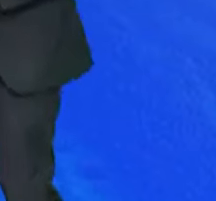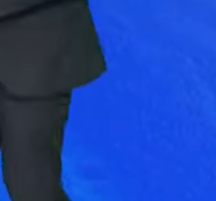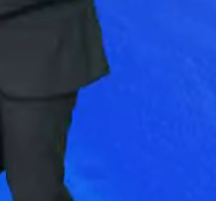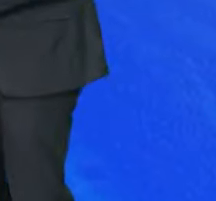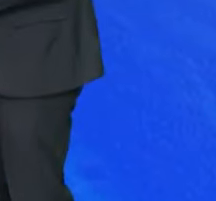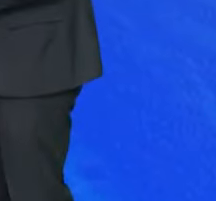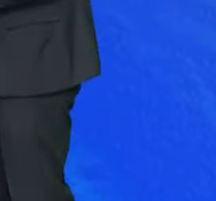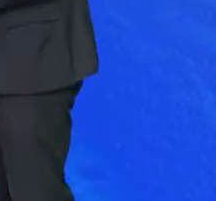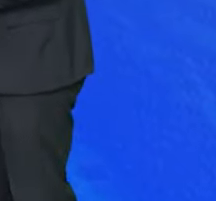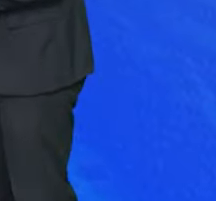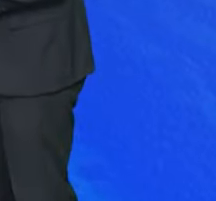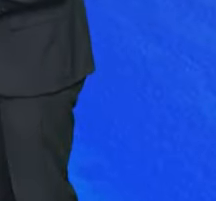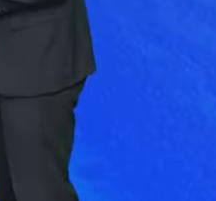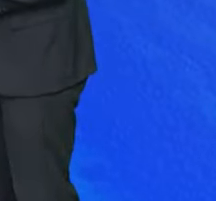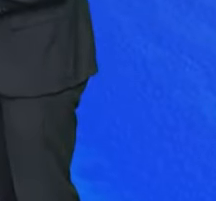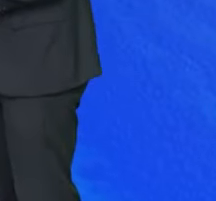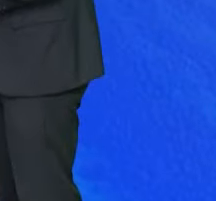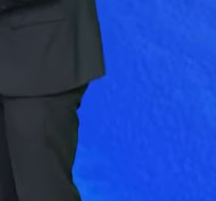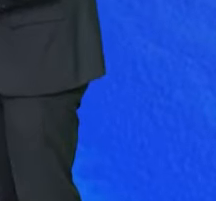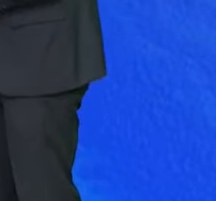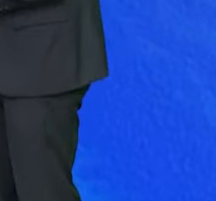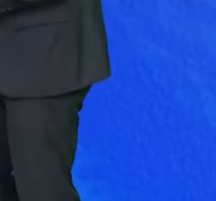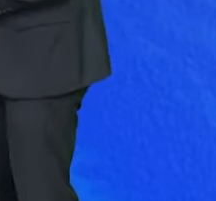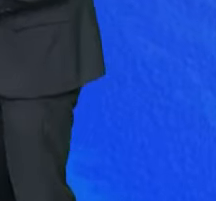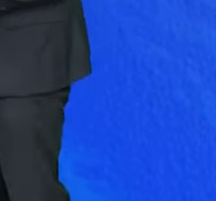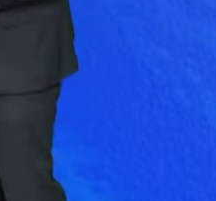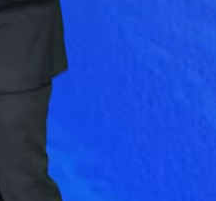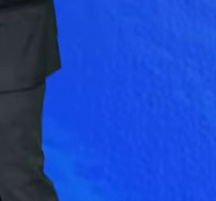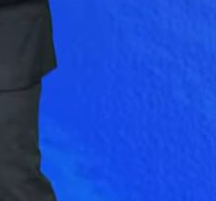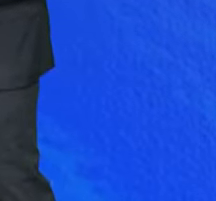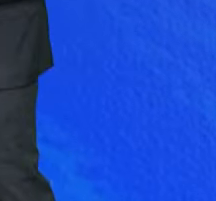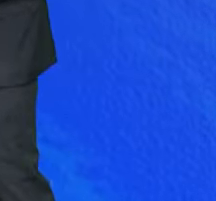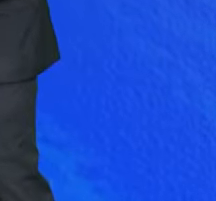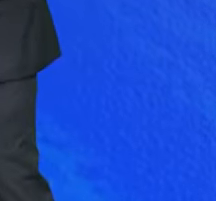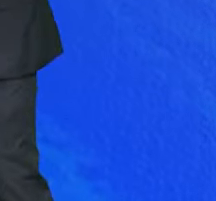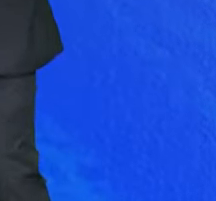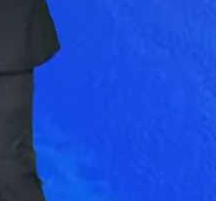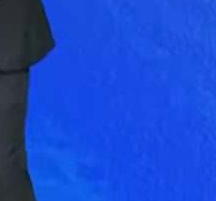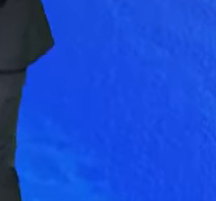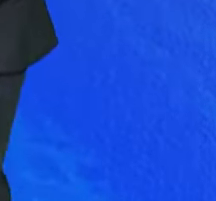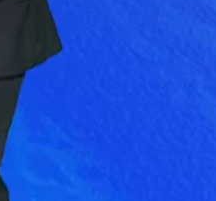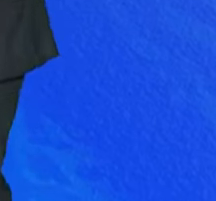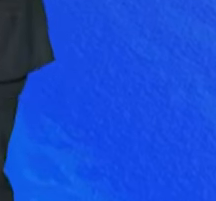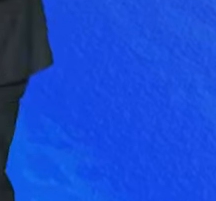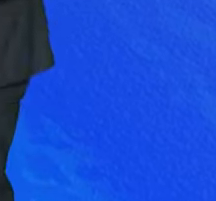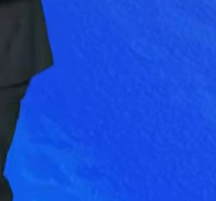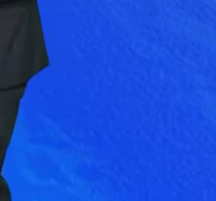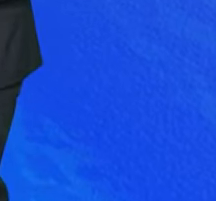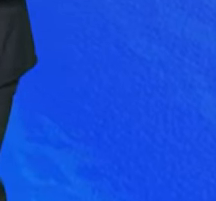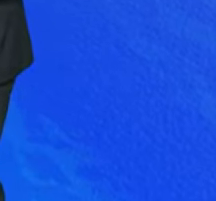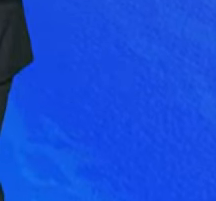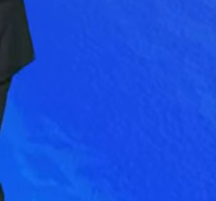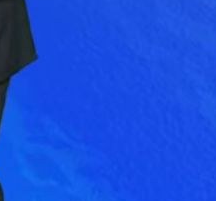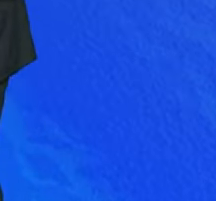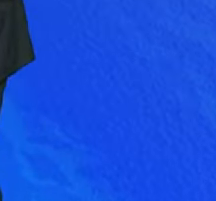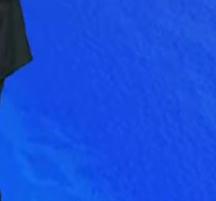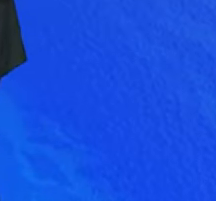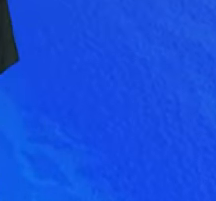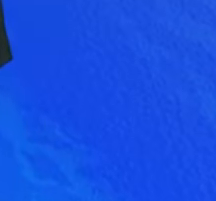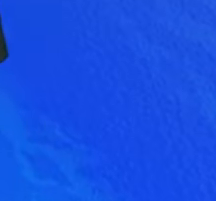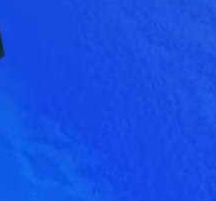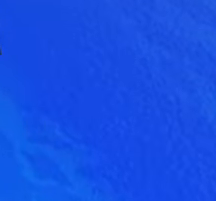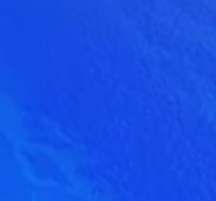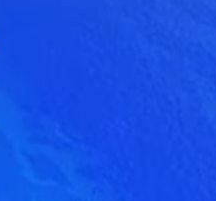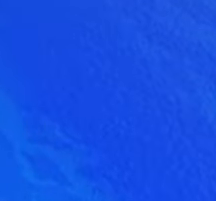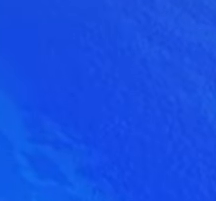ulan po sa umaga dyan sa Caraga at sa Davao Region. Maging sa may Bukidnon. Sa Central Mindanao naman, mayroong mga dadaang pag-ulan bandang